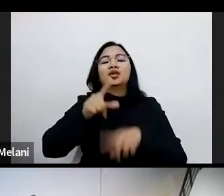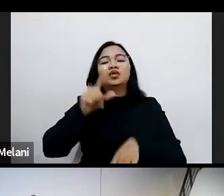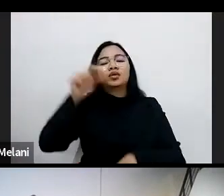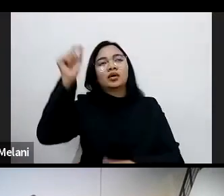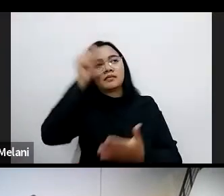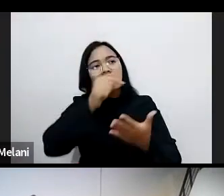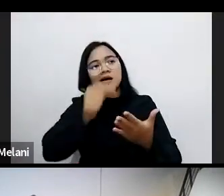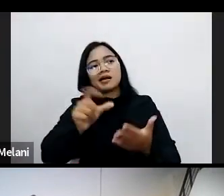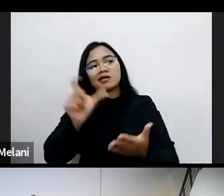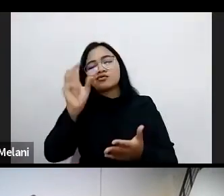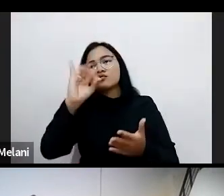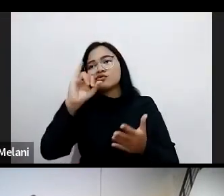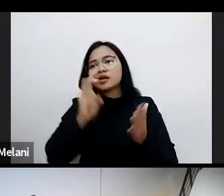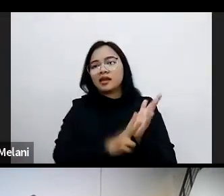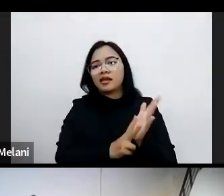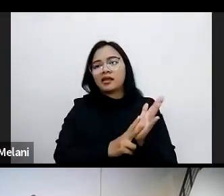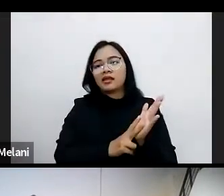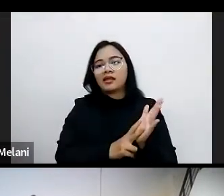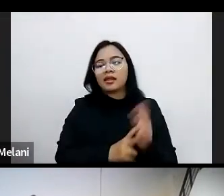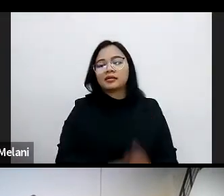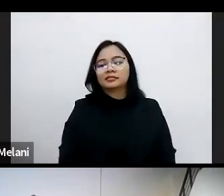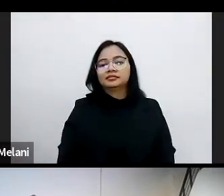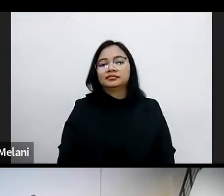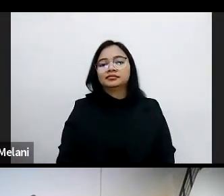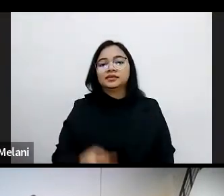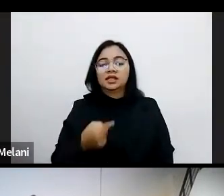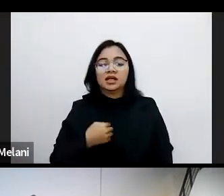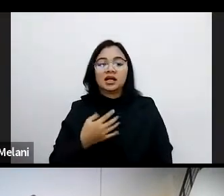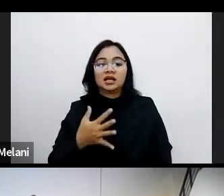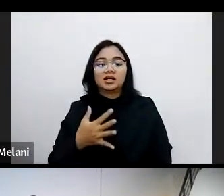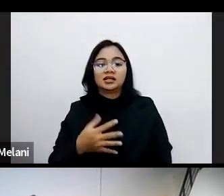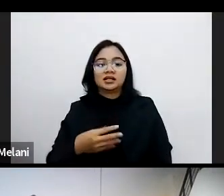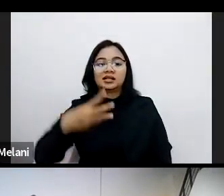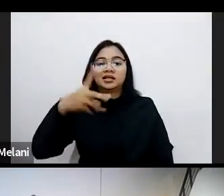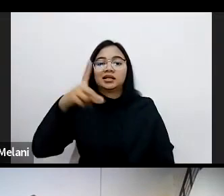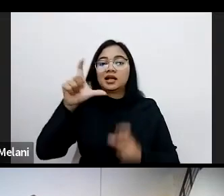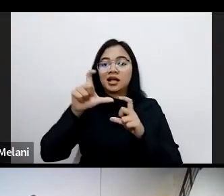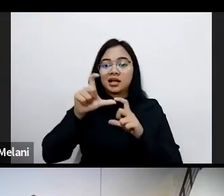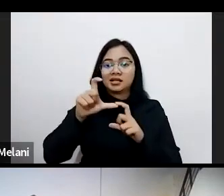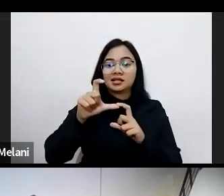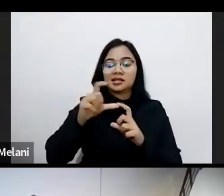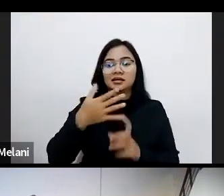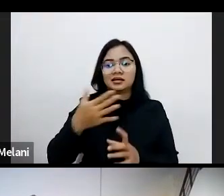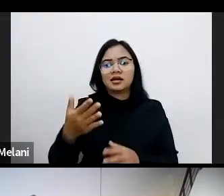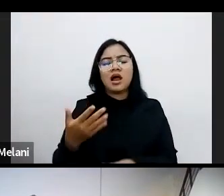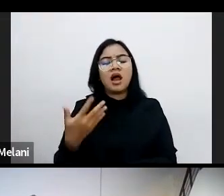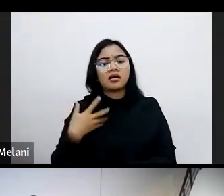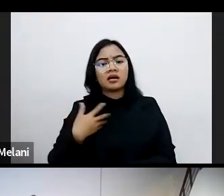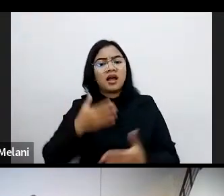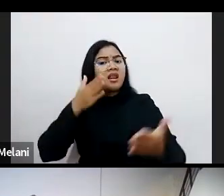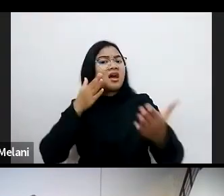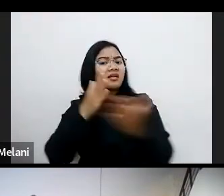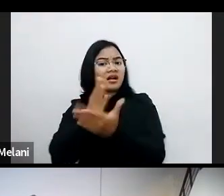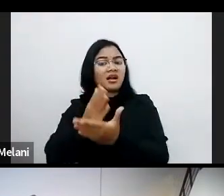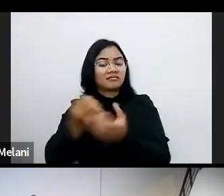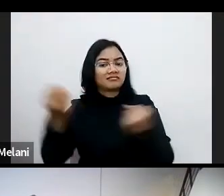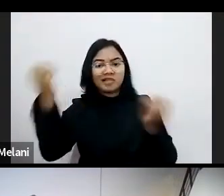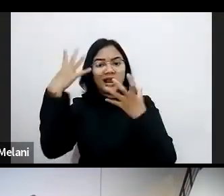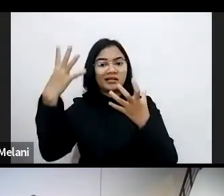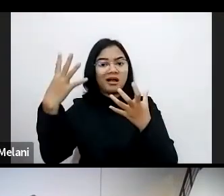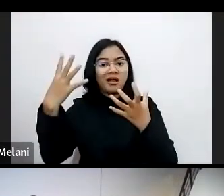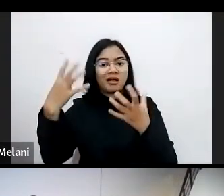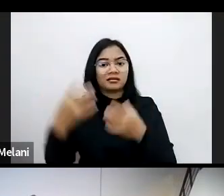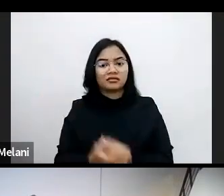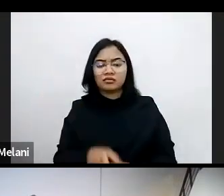Kak Els. Kalau di kampus Kak Els sendiri, apakah ada larangan yang secara terang-terangan itu